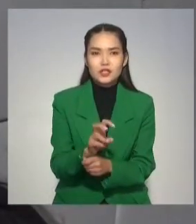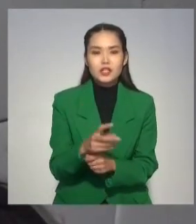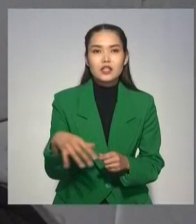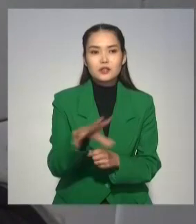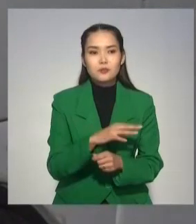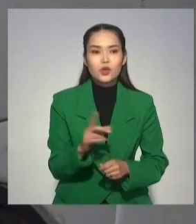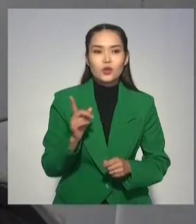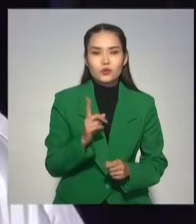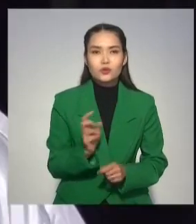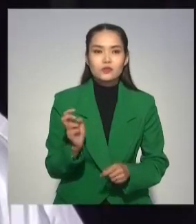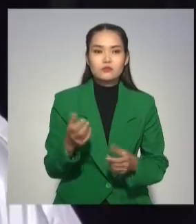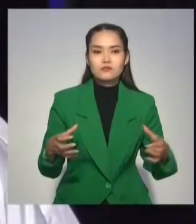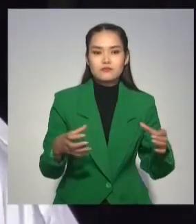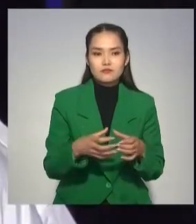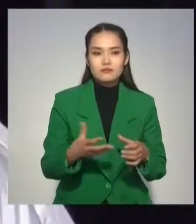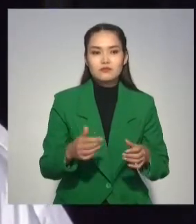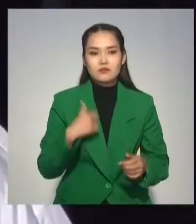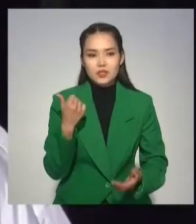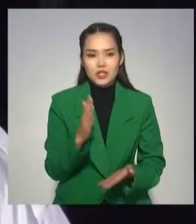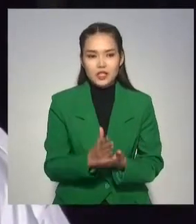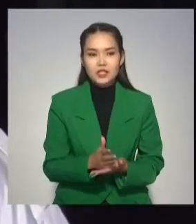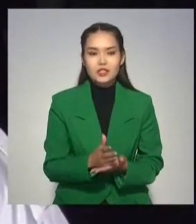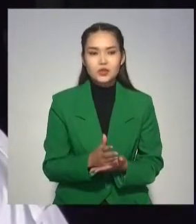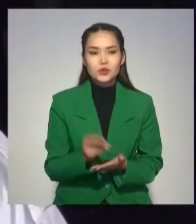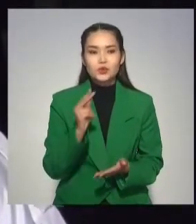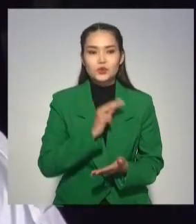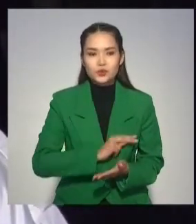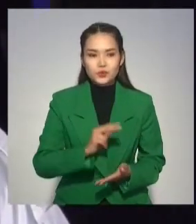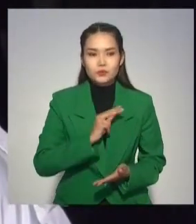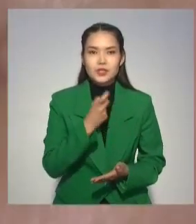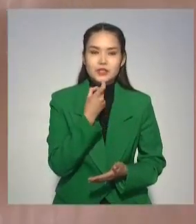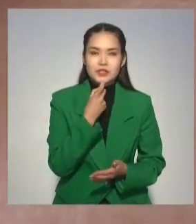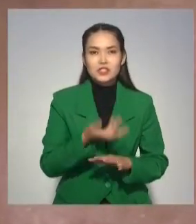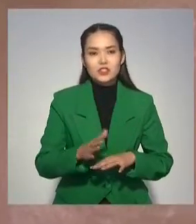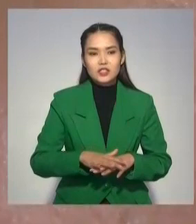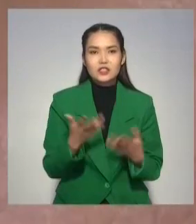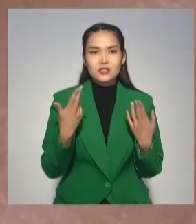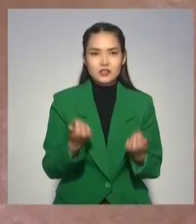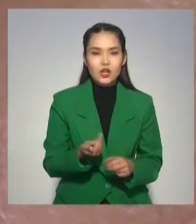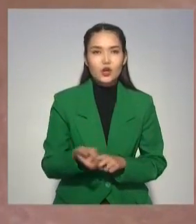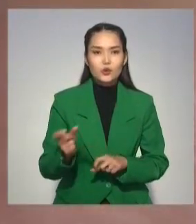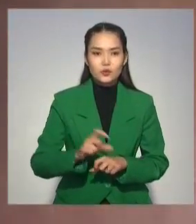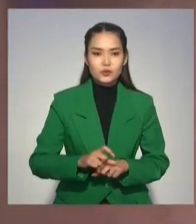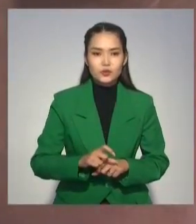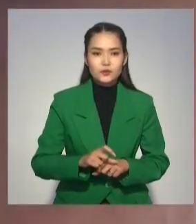бәріміз қосылып, ойбы жыладық. Жер сілкінісі деген өте қиын жағдай ғой, өте